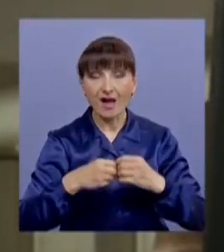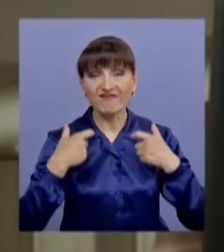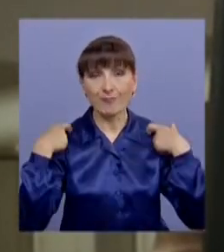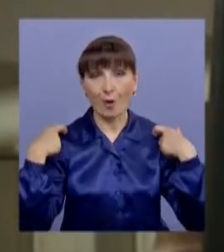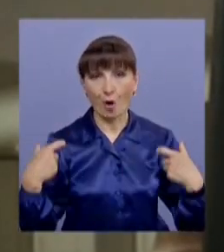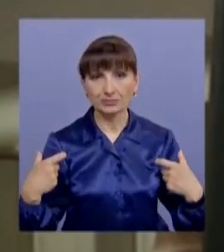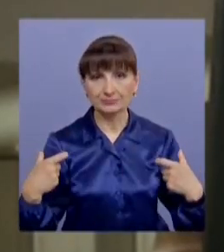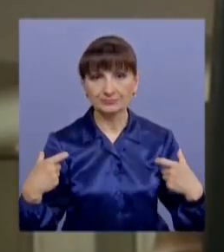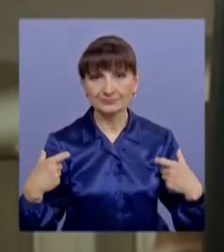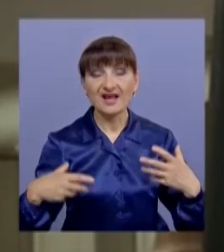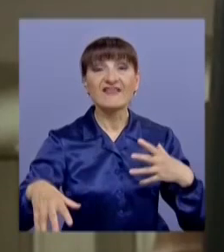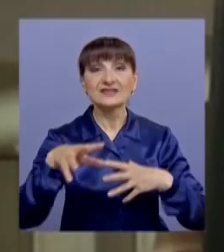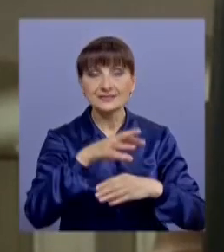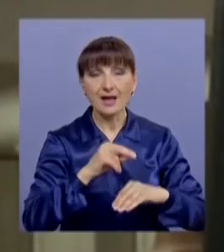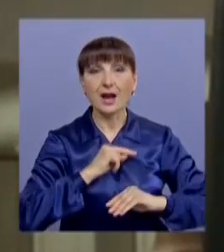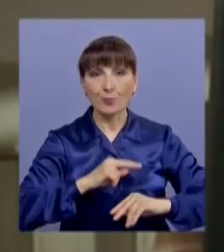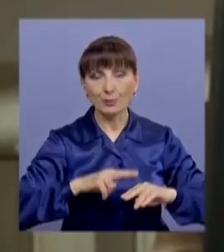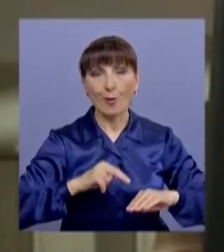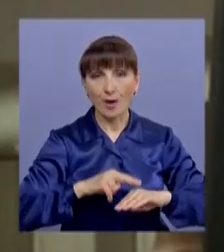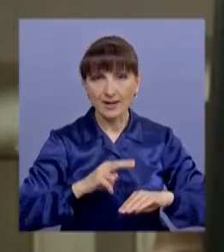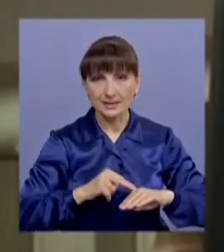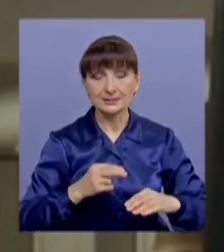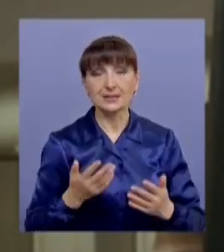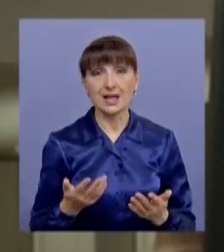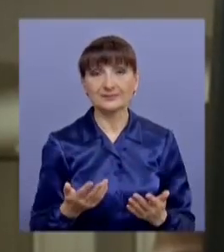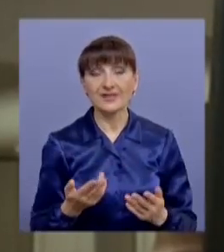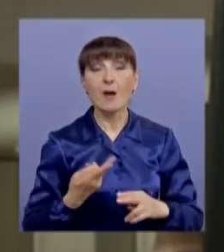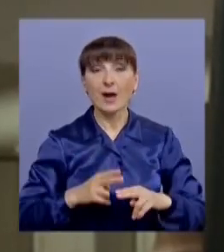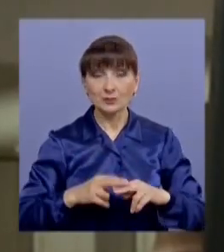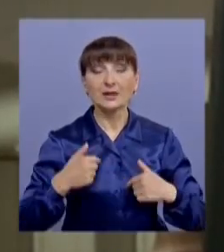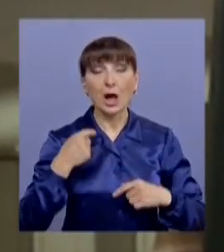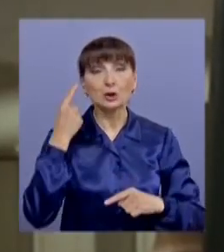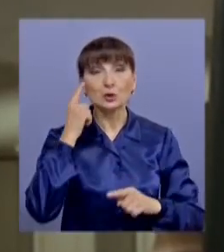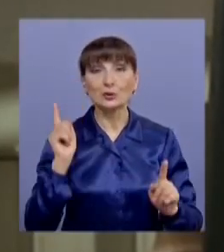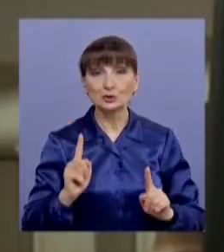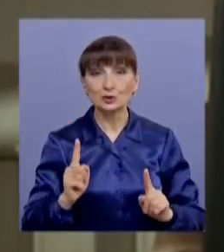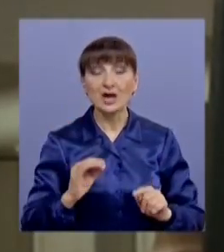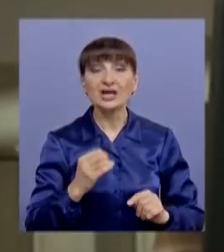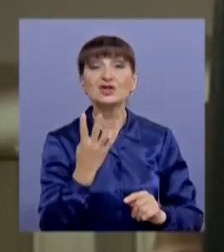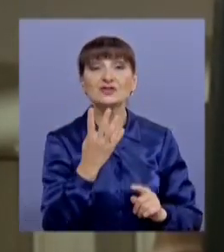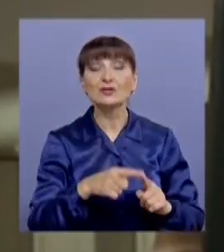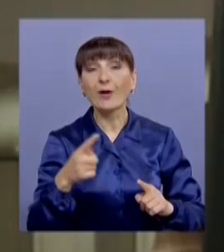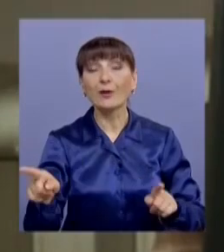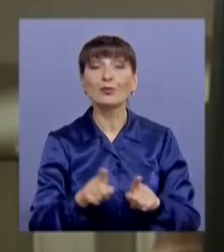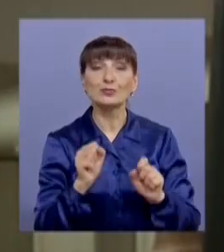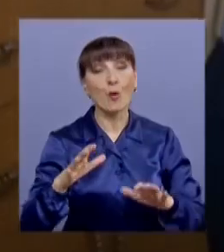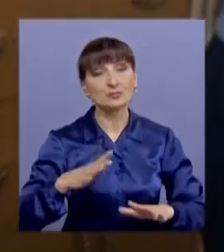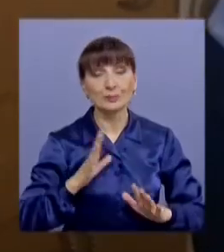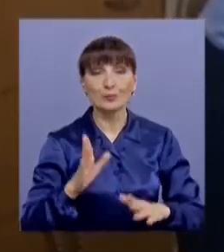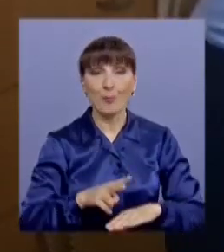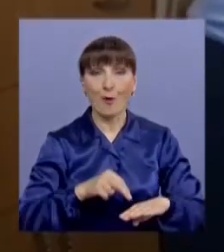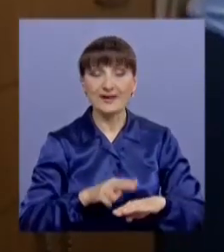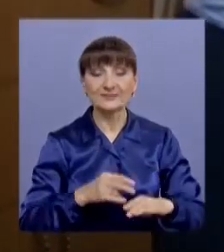погонах. Все работали, работают. Поэтому я думаю, что и четвертое поколение тоже будет.